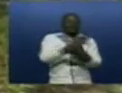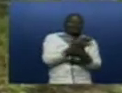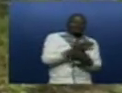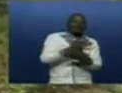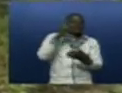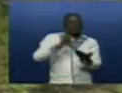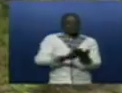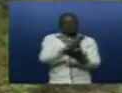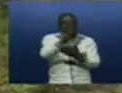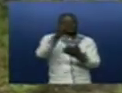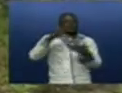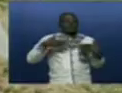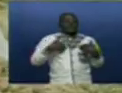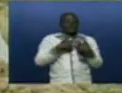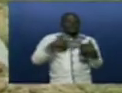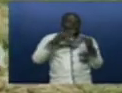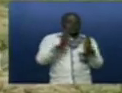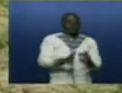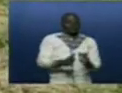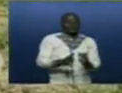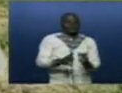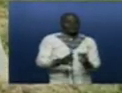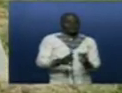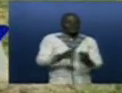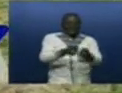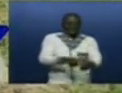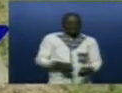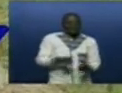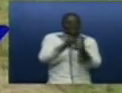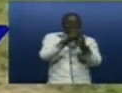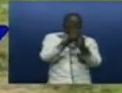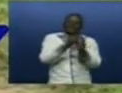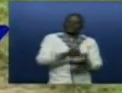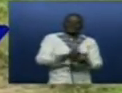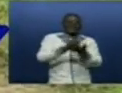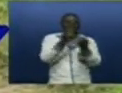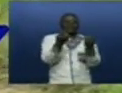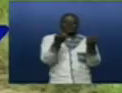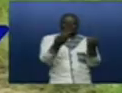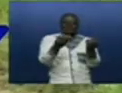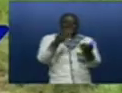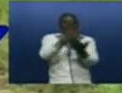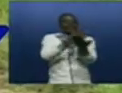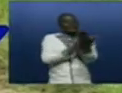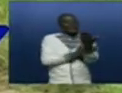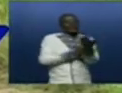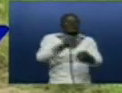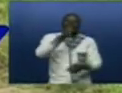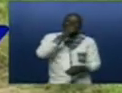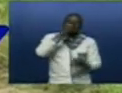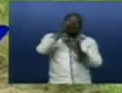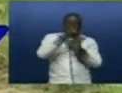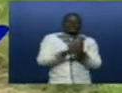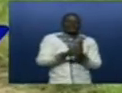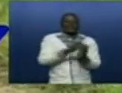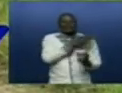ressources naturelles. La culture du riz nous aide beaucoup. Non seulement ça améliore notre alimentation nutritionnelle, mais aussi